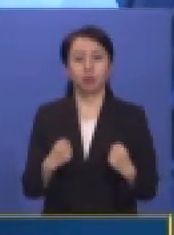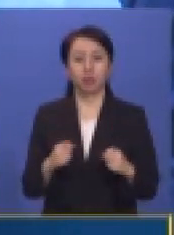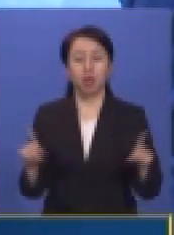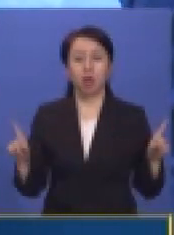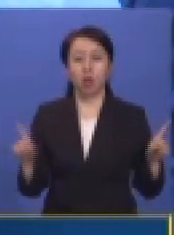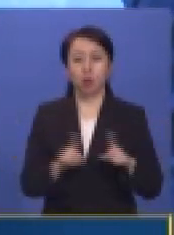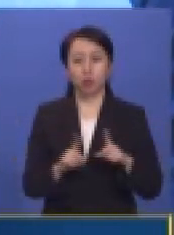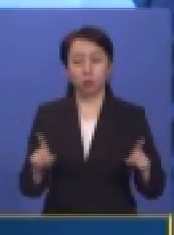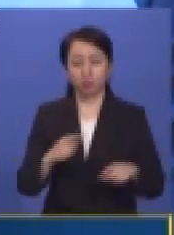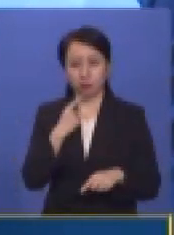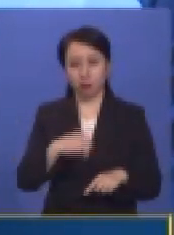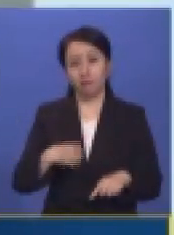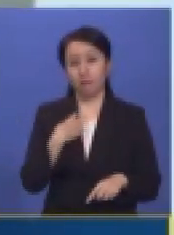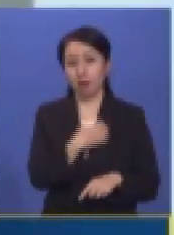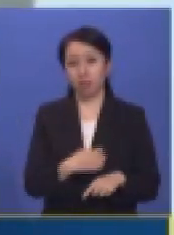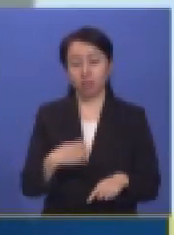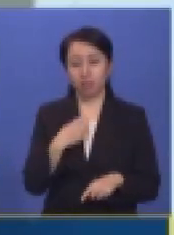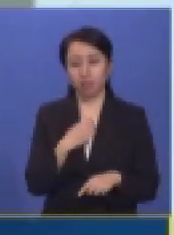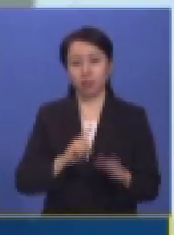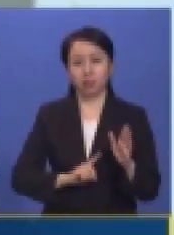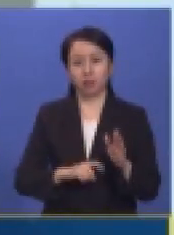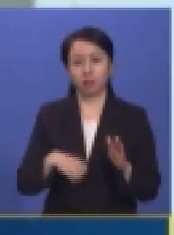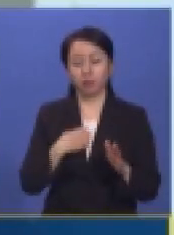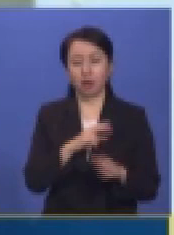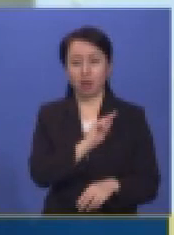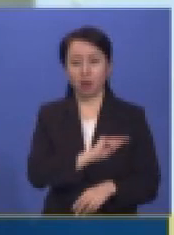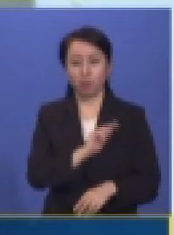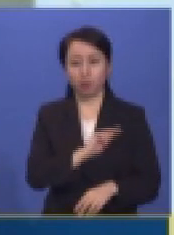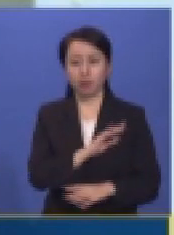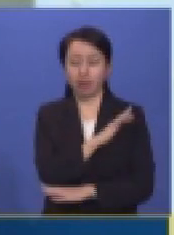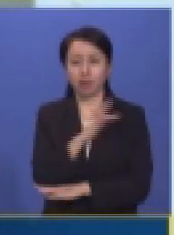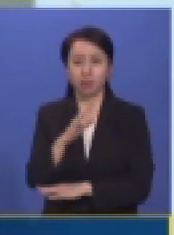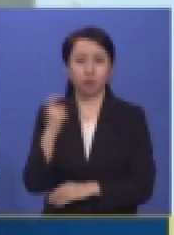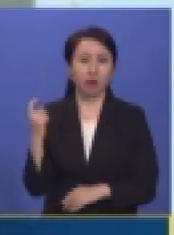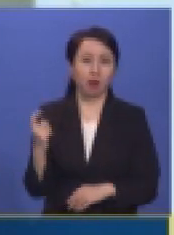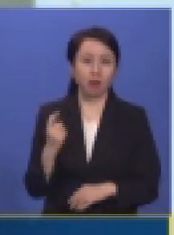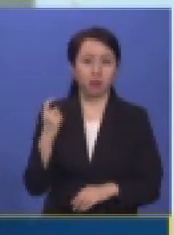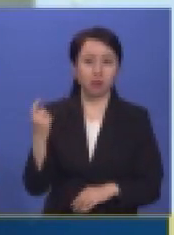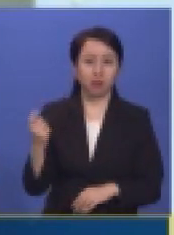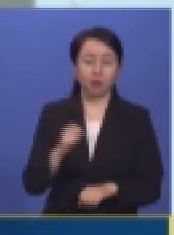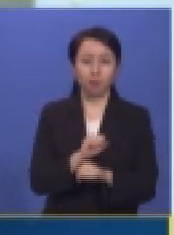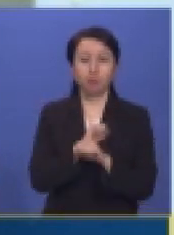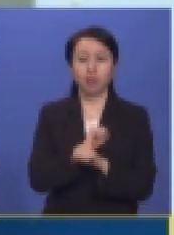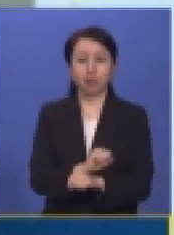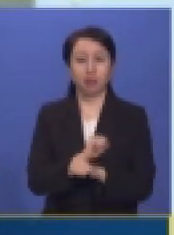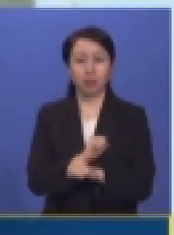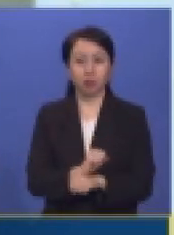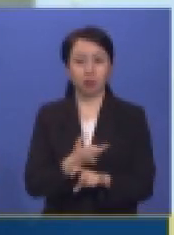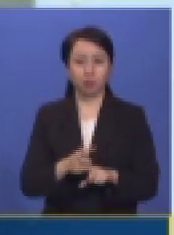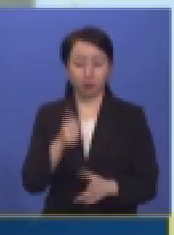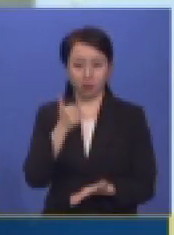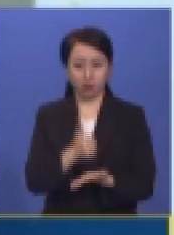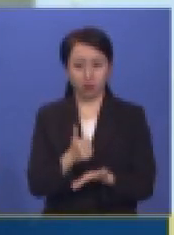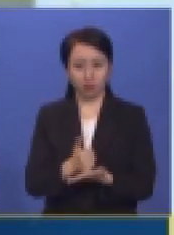чтобы подчеркнуть важность и значение работников лесного хозяйства по сохранению самого